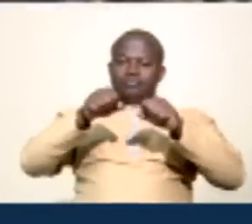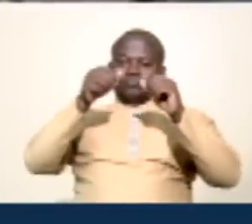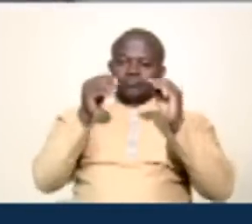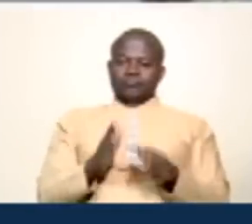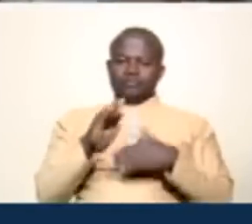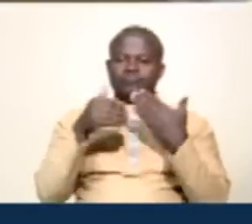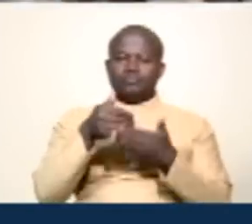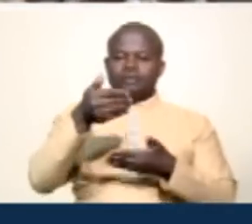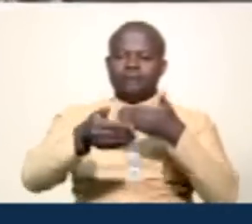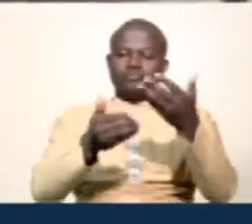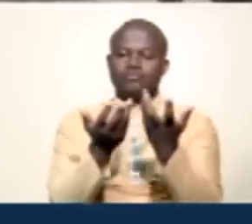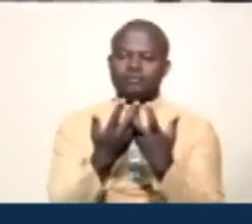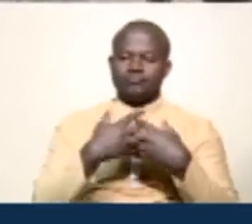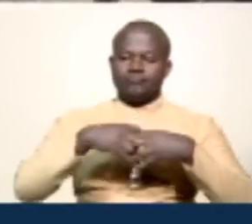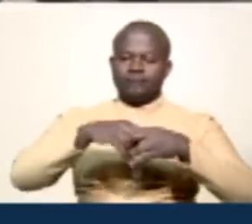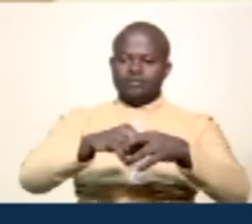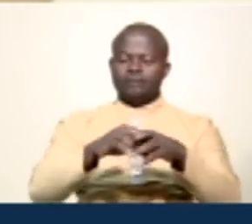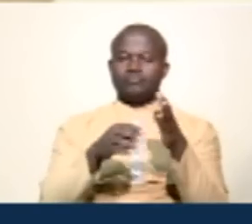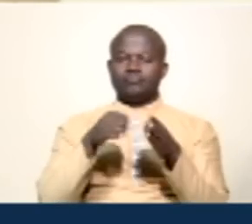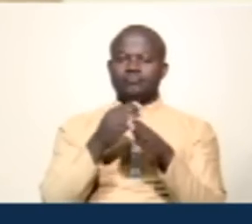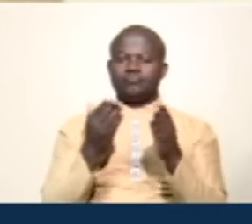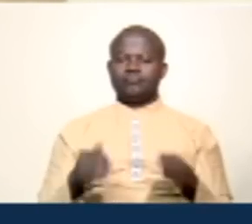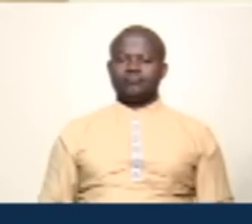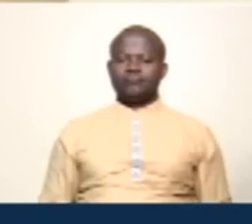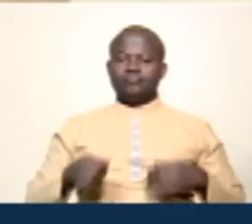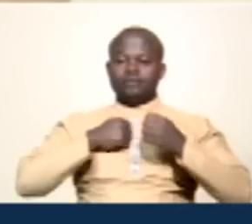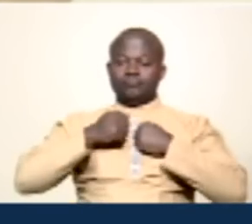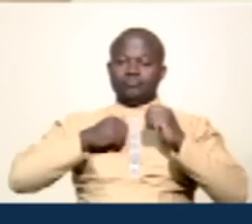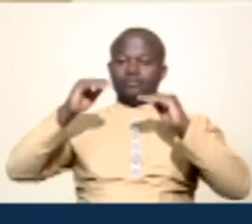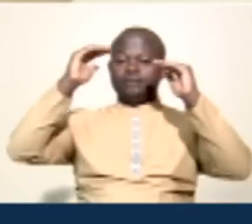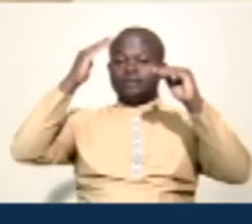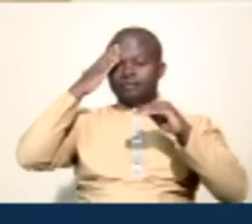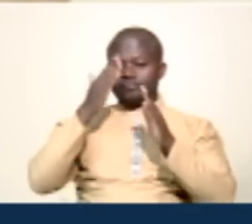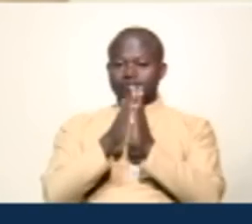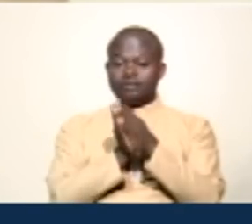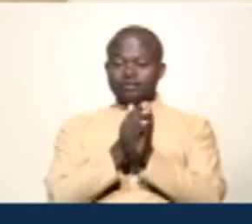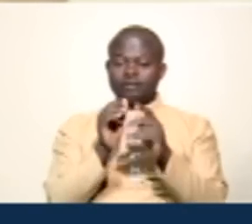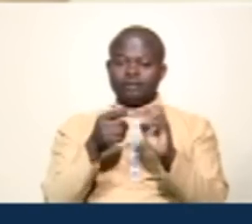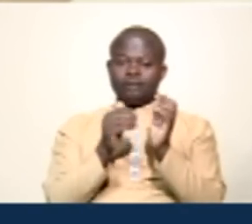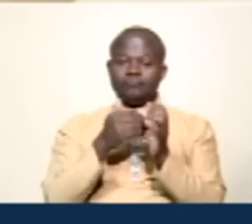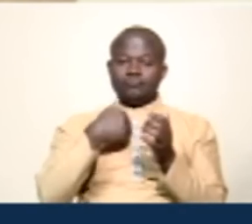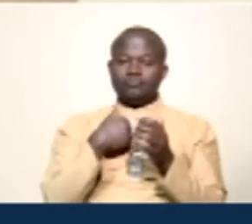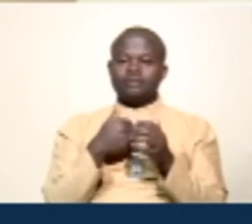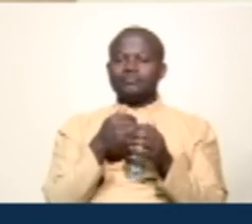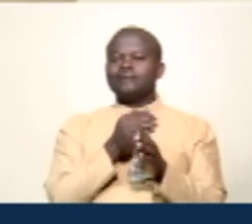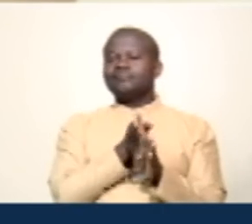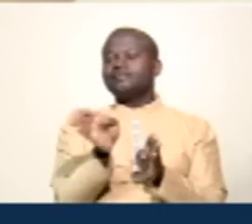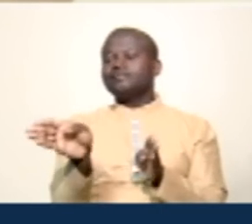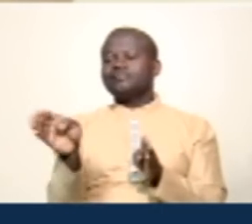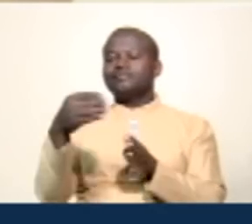mu rugendo rwabo rw'ubumwe n'ubwiyunge bubakiyeho. Abanyarwanda bakuze bazi amateka, ariko dufite abakigondamye